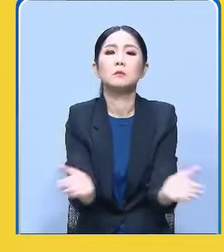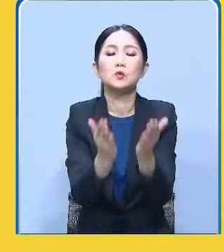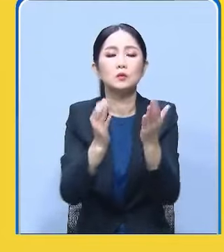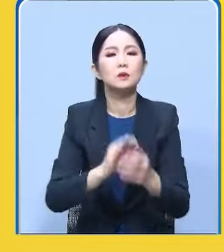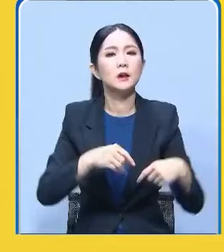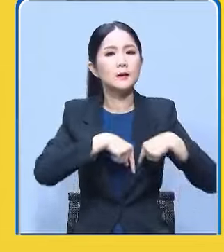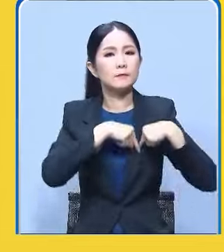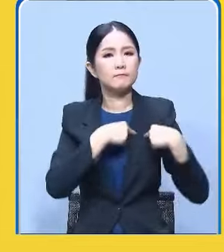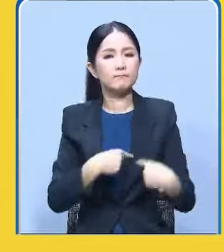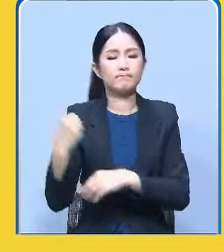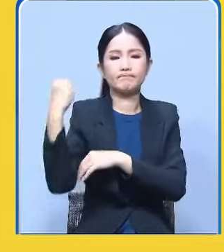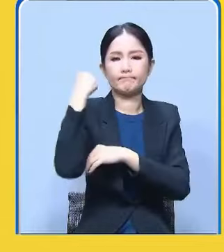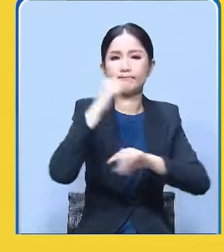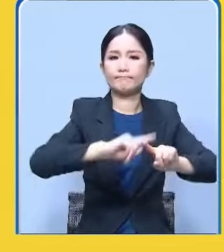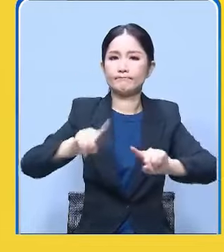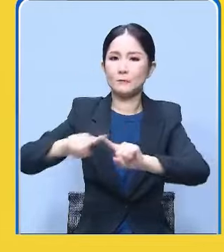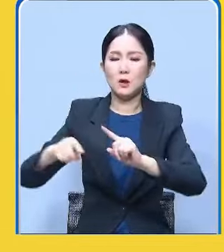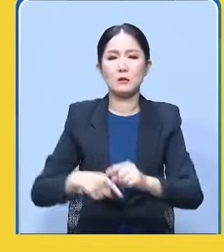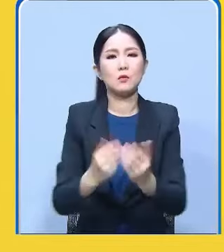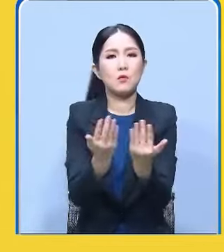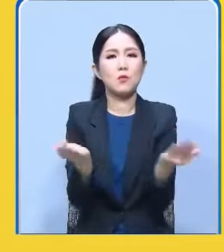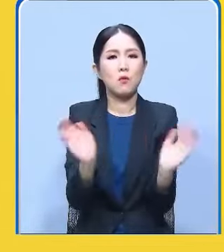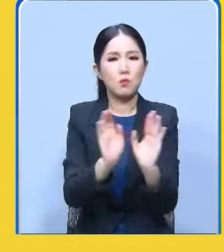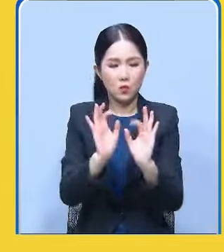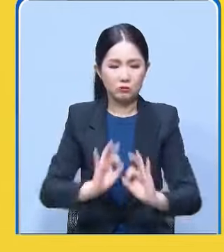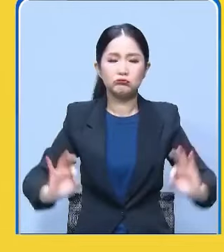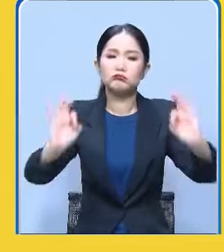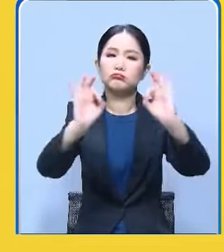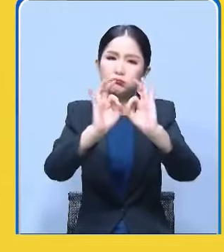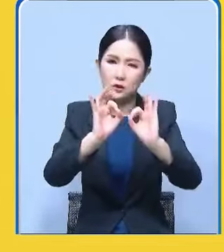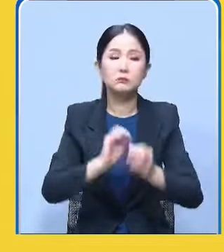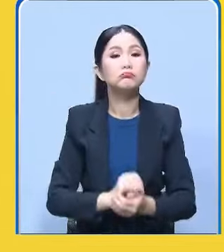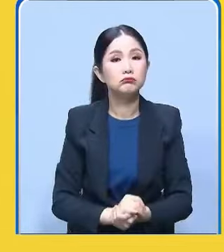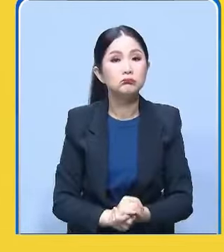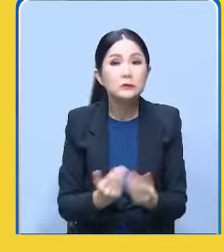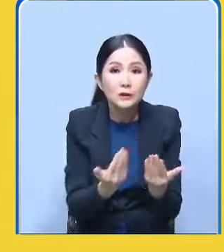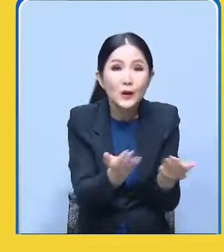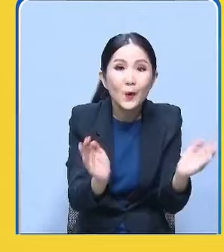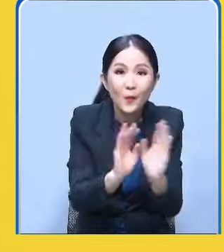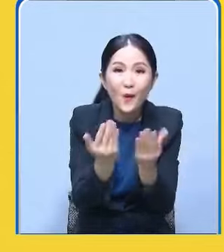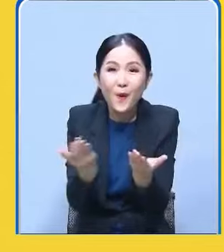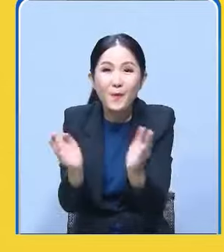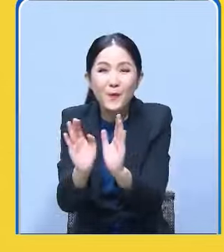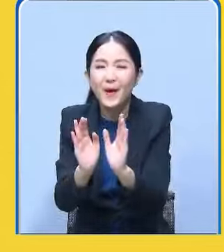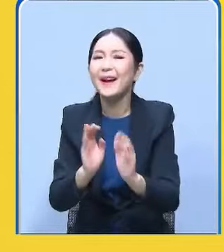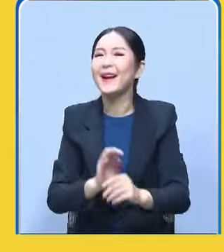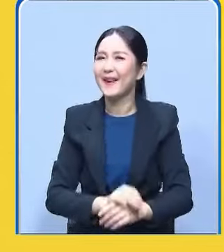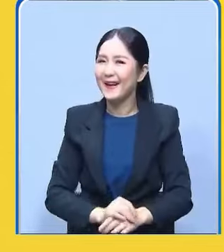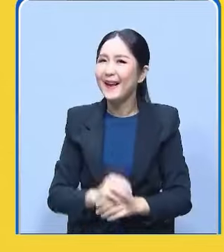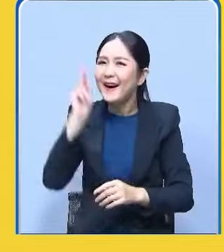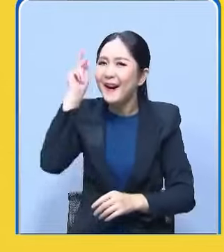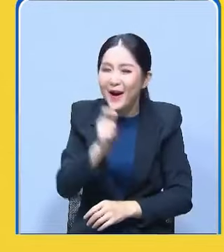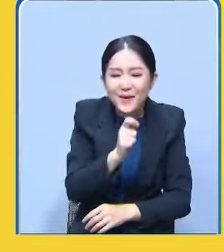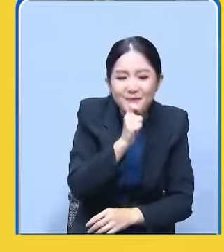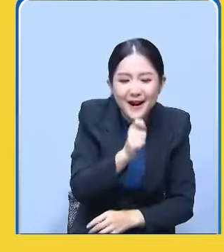ใจทั้งหลายทั้งปวงอ่ะส่งไปให้นักกีฬาทั้งหมดเพราะฉะนั้นเนี่ยทุกครอบครัวตอนนี้เนื้อหอมคนอยากจะสัมภาษณ์อยากจะรู้ว่าเ